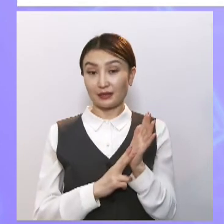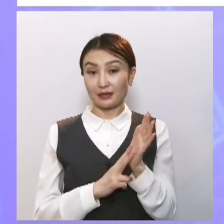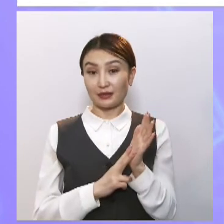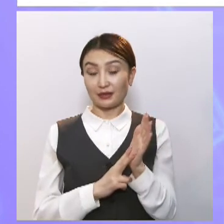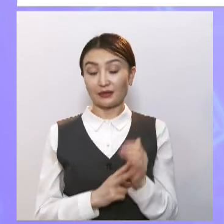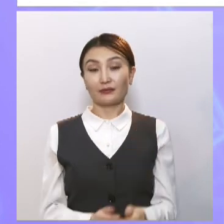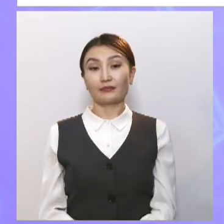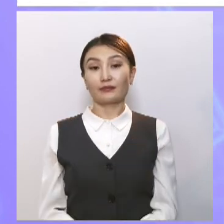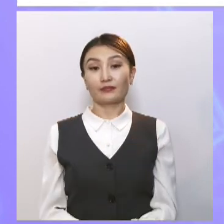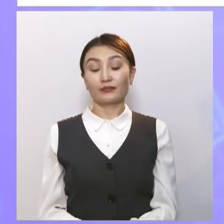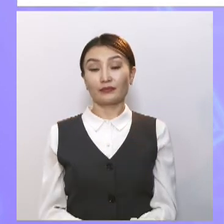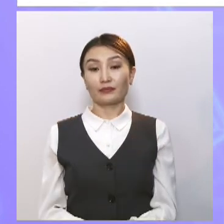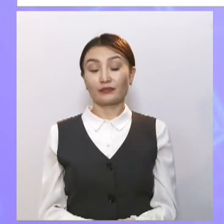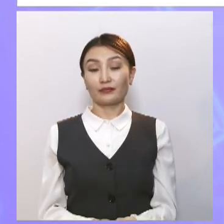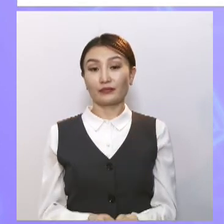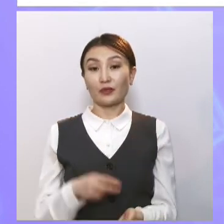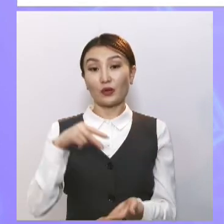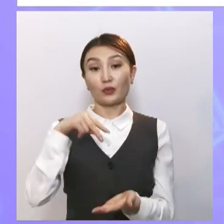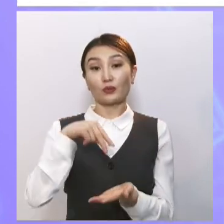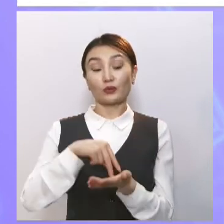7-де турам.